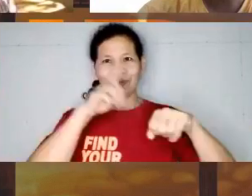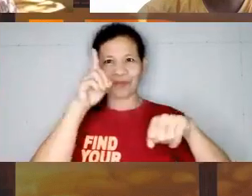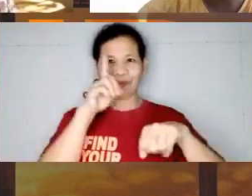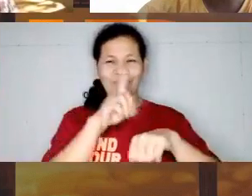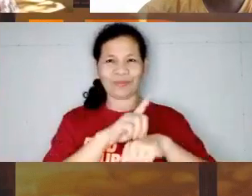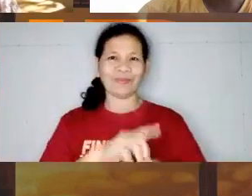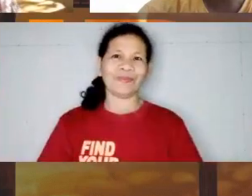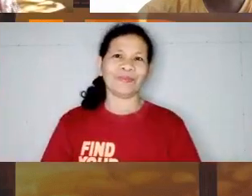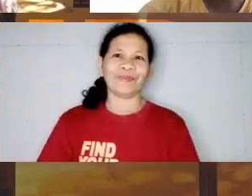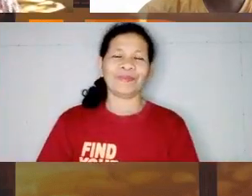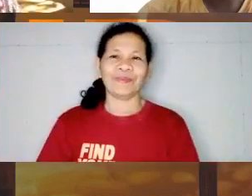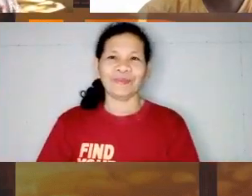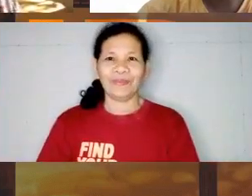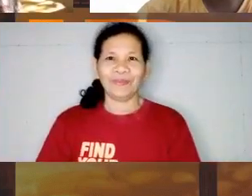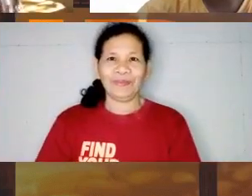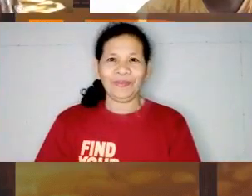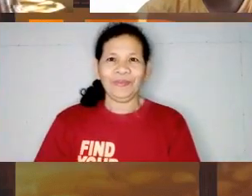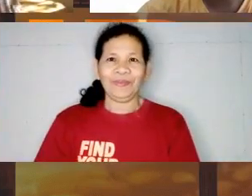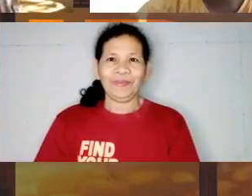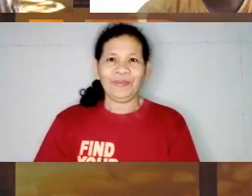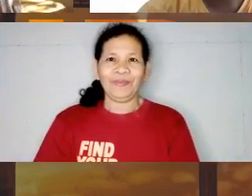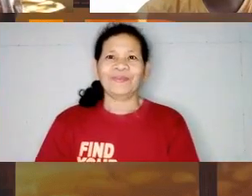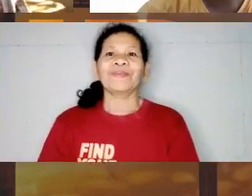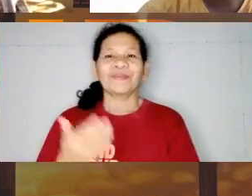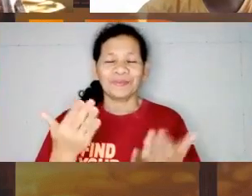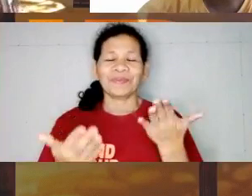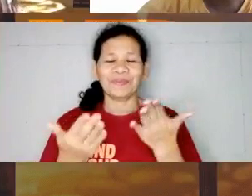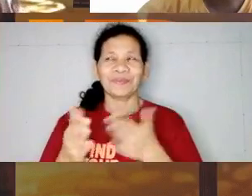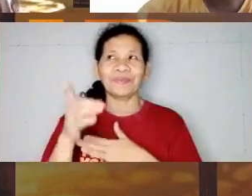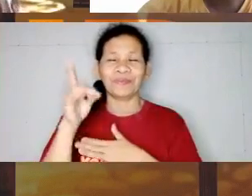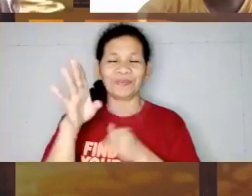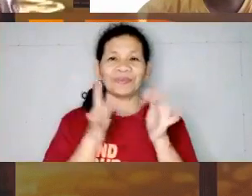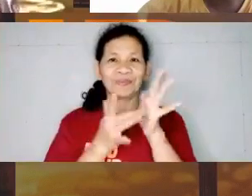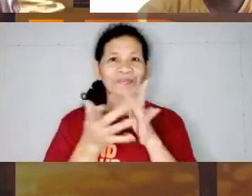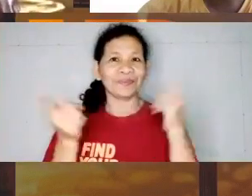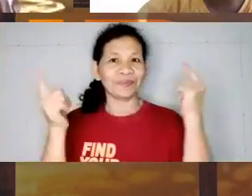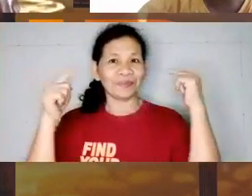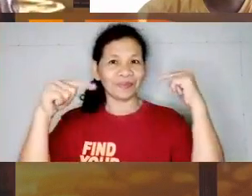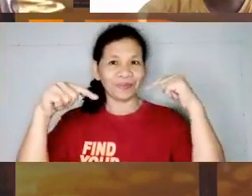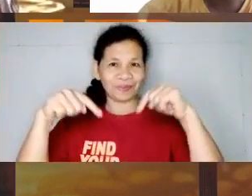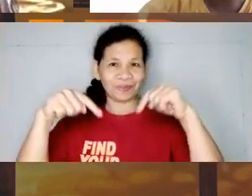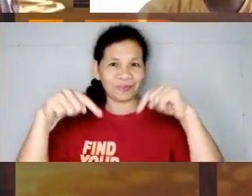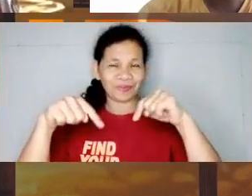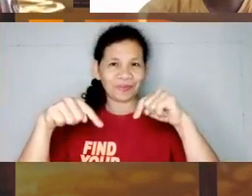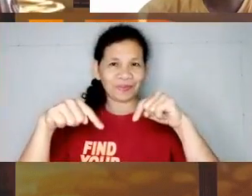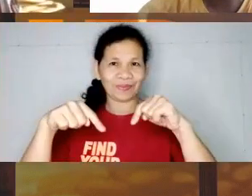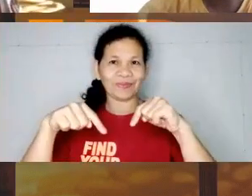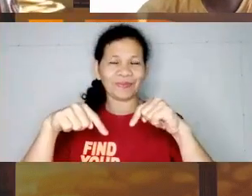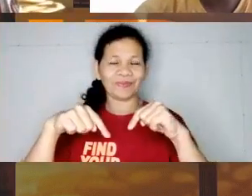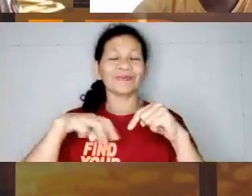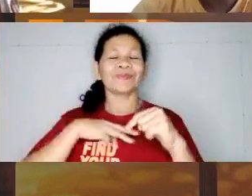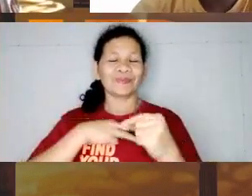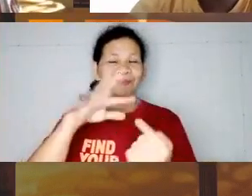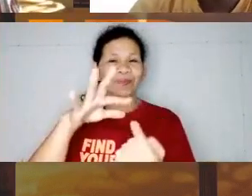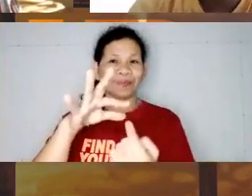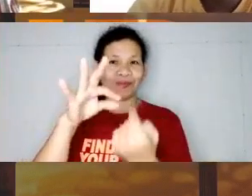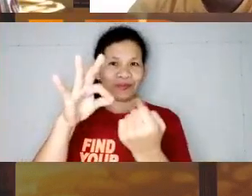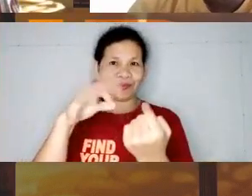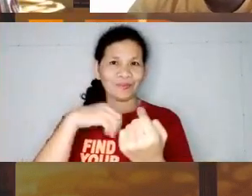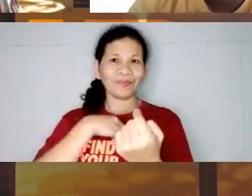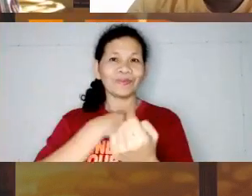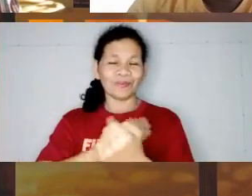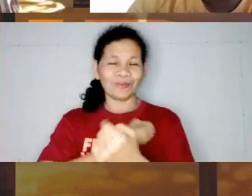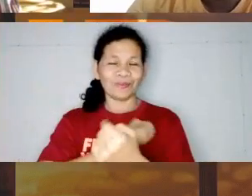kapatid, pagdating nawa ng Panginoon sa kanyang malapit ng pagbabalik, masumpungan na yung ating